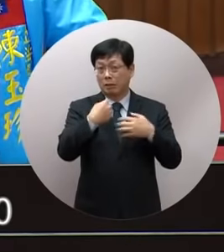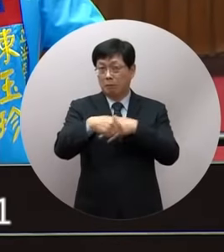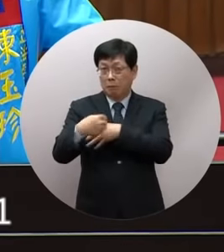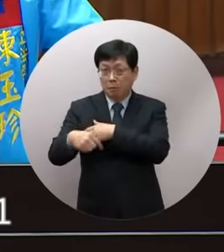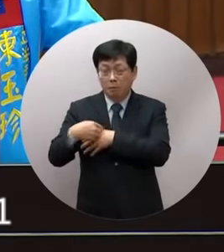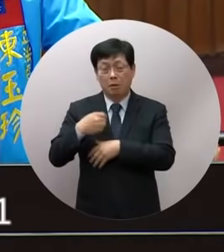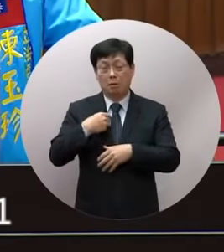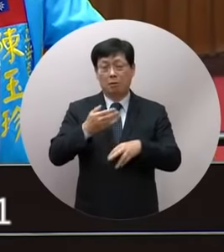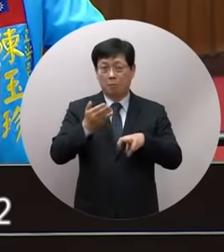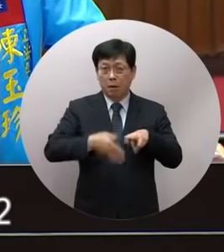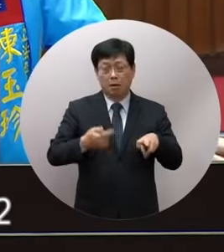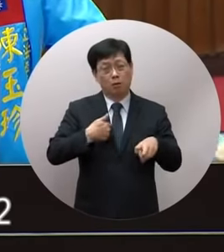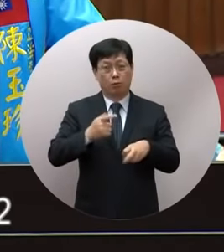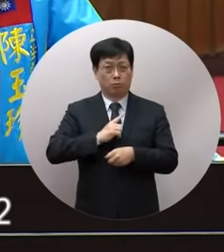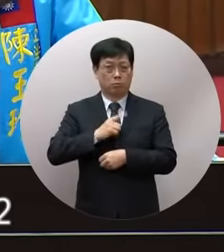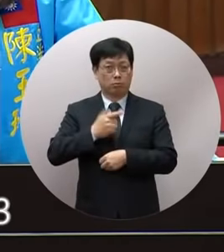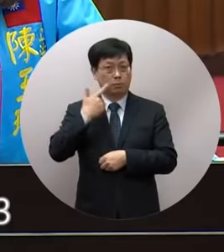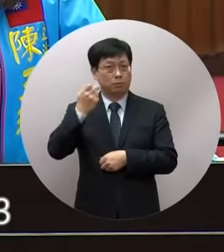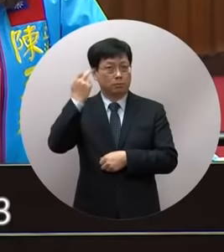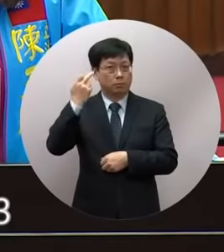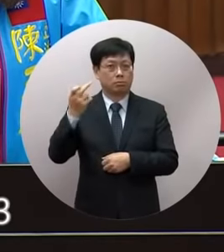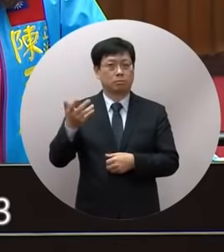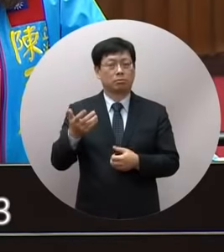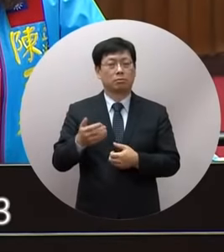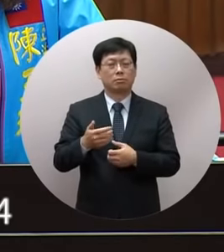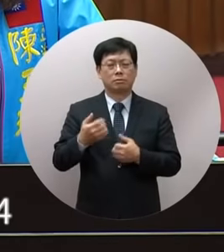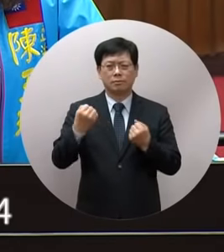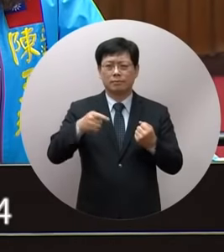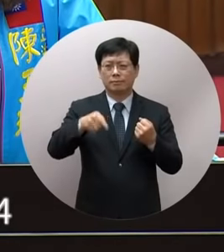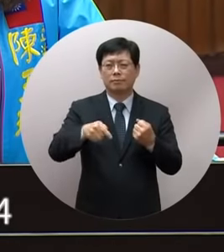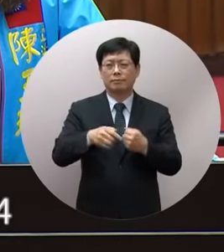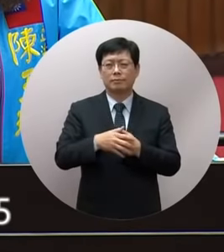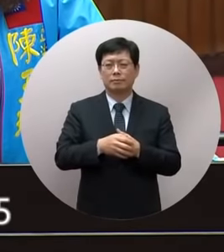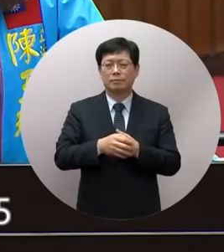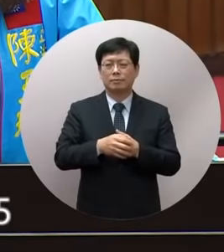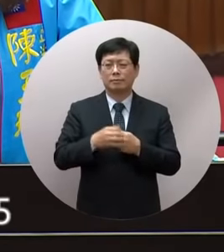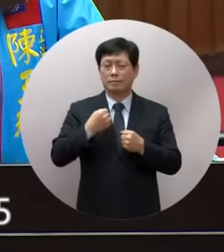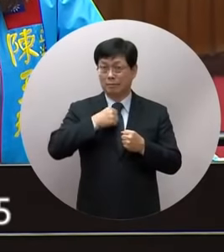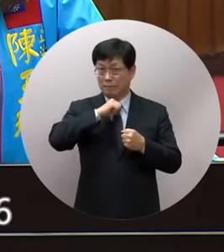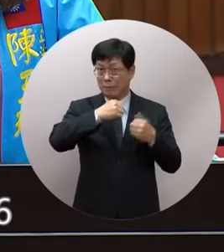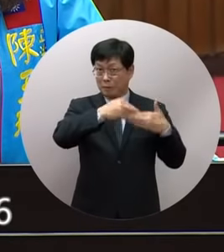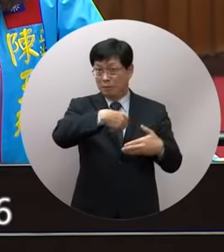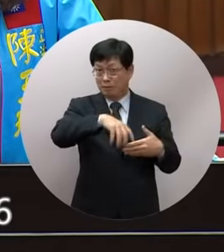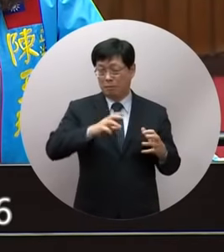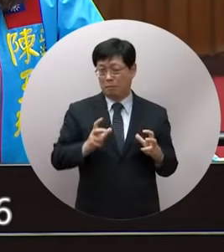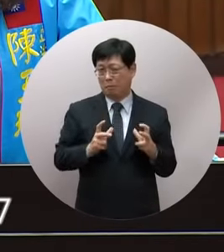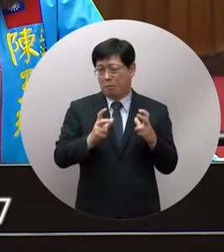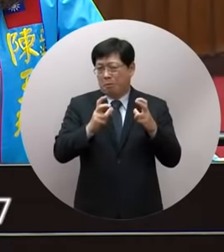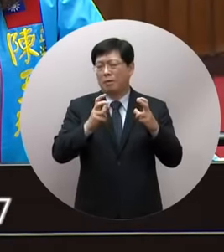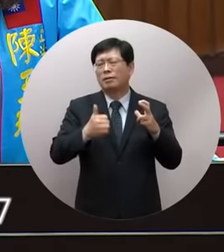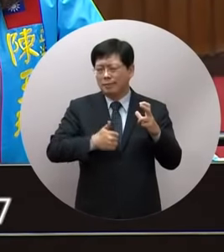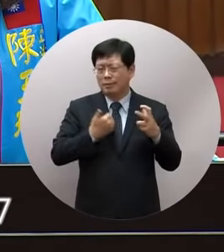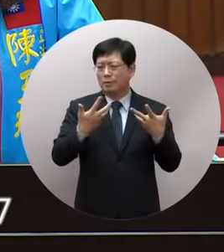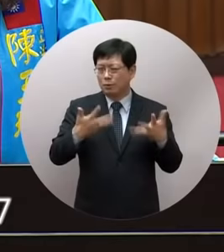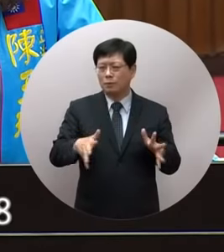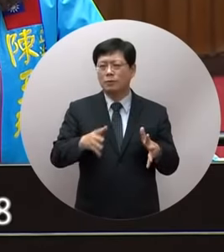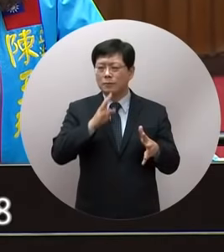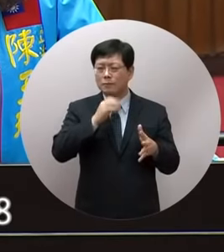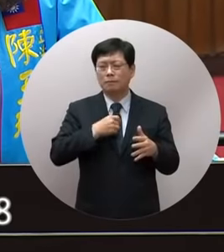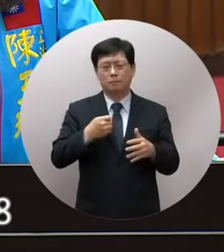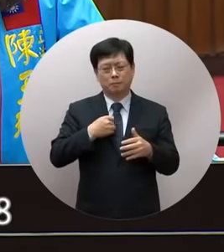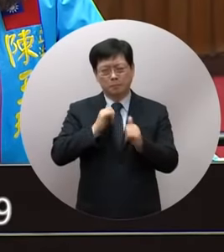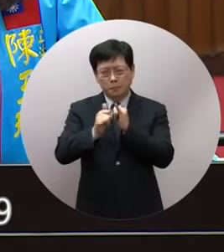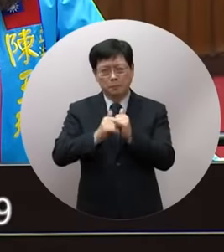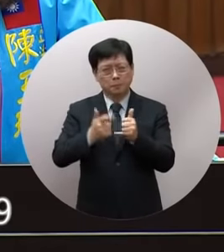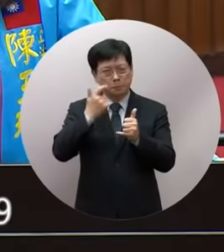多断手断脚的阿伯哈，我觉得就是说，在这个两岸这么紧绷的情况下哈，大家尽量就是以苍生